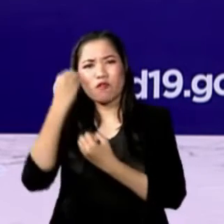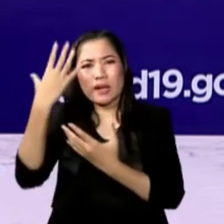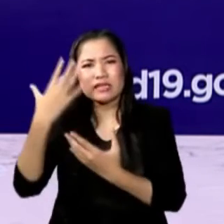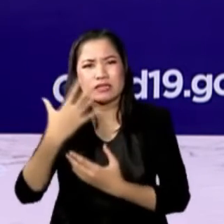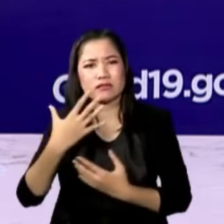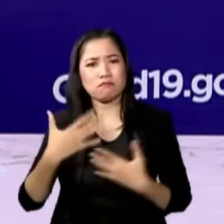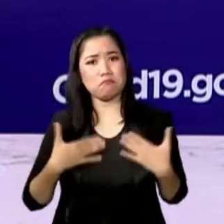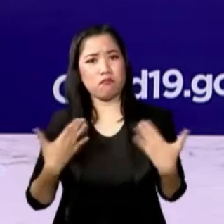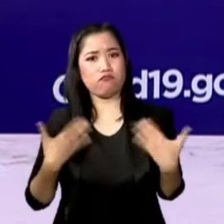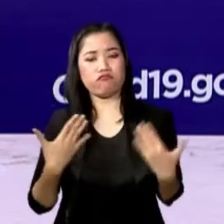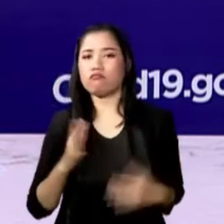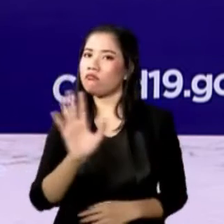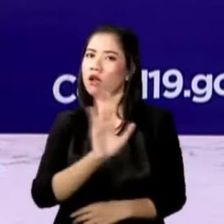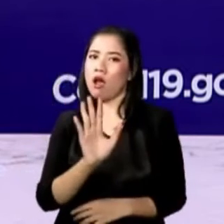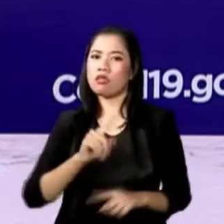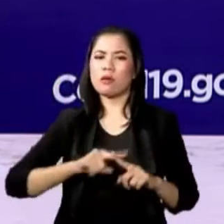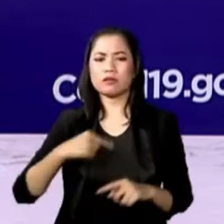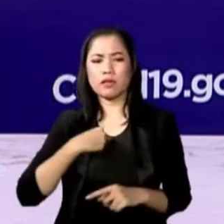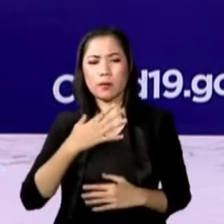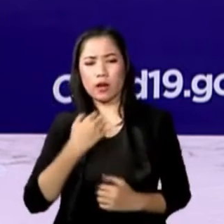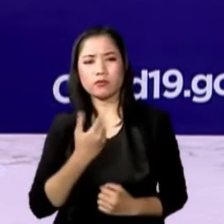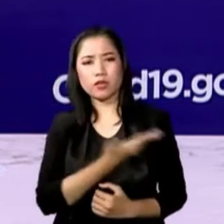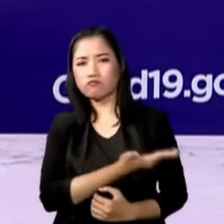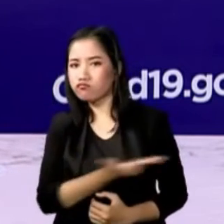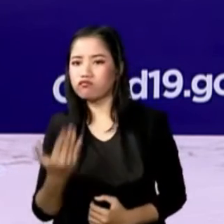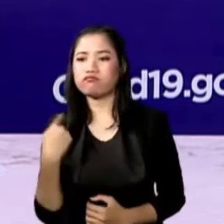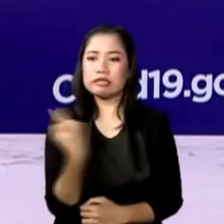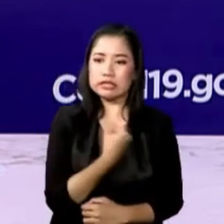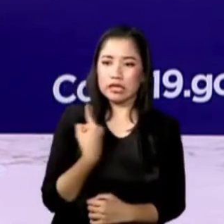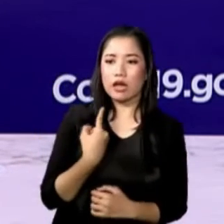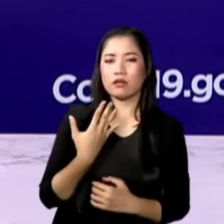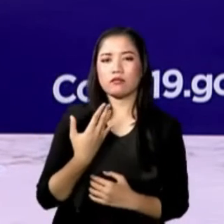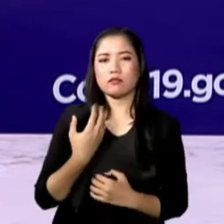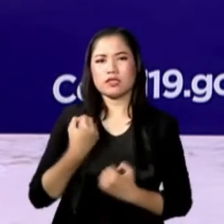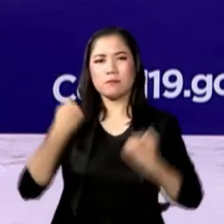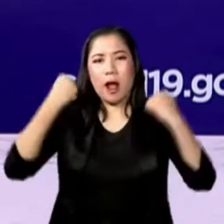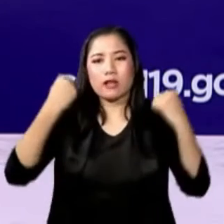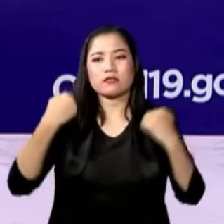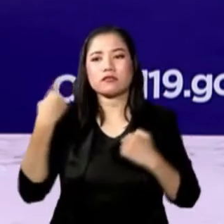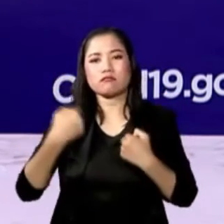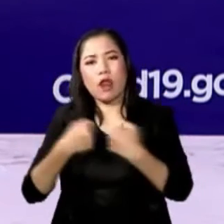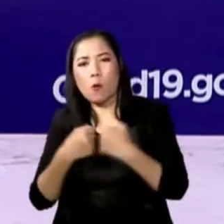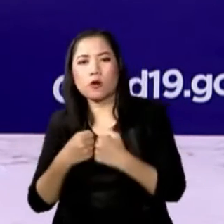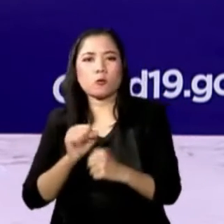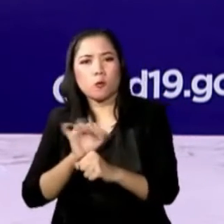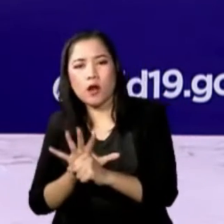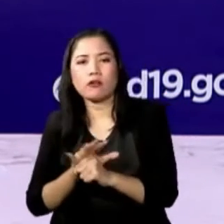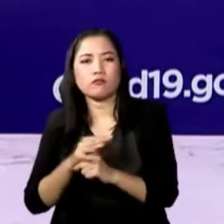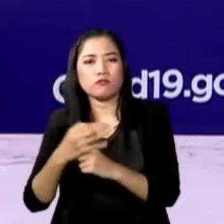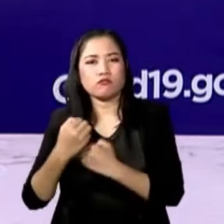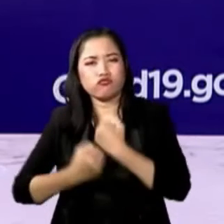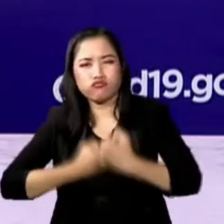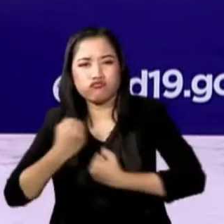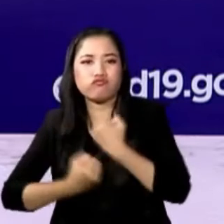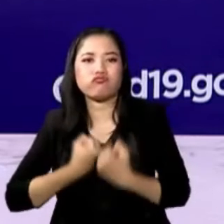Namun, saya berharap ini tidak menyurutkan semangat kita untuk melawan pandemi yang sangat kompleks ini.